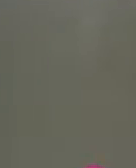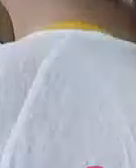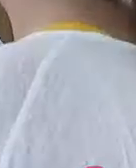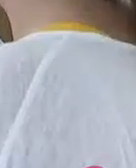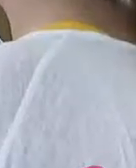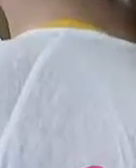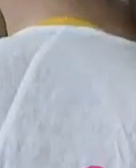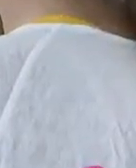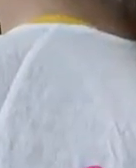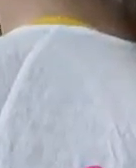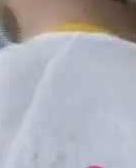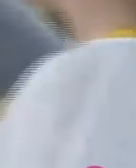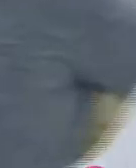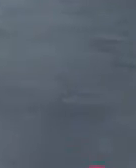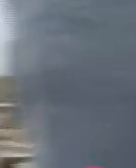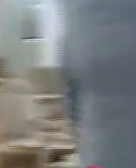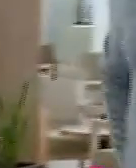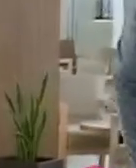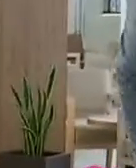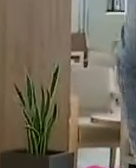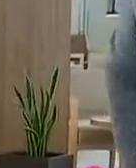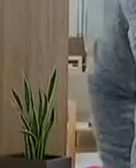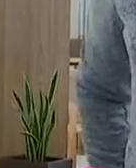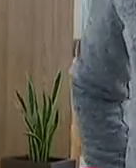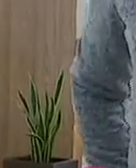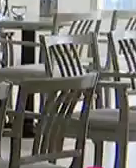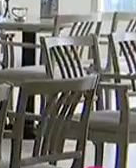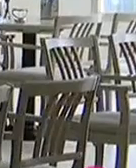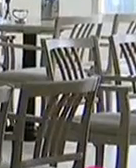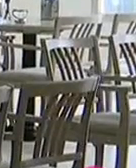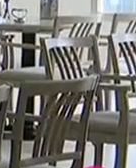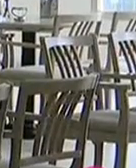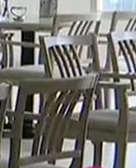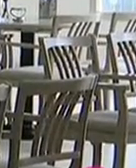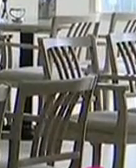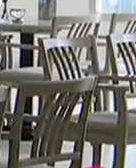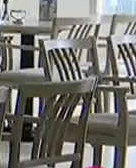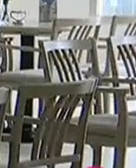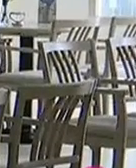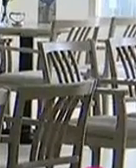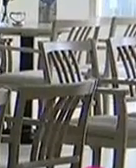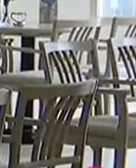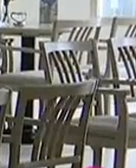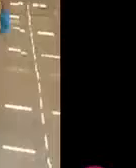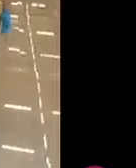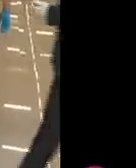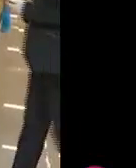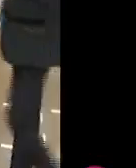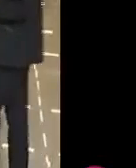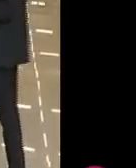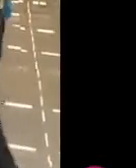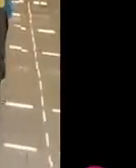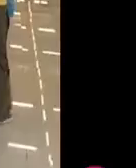turistes que encara romanen a les illes. Han sortit des de dimecres avui, repeteix, de 7.500 turistes de les Illes Balears cap als